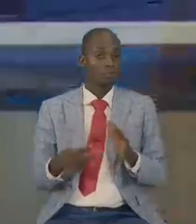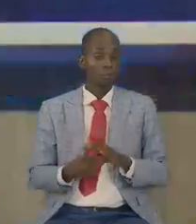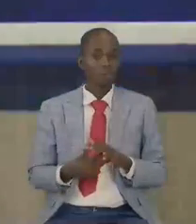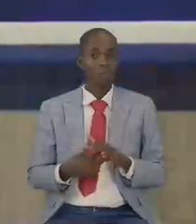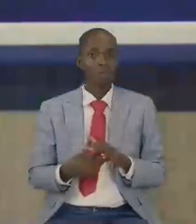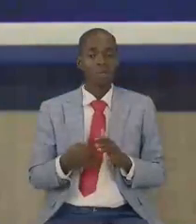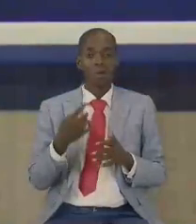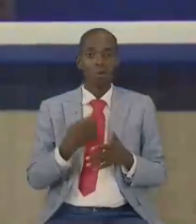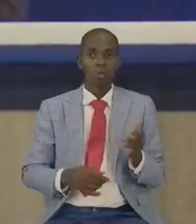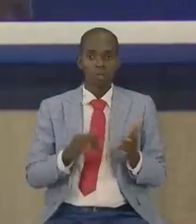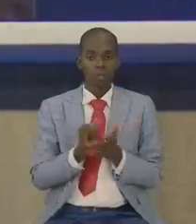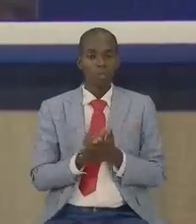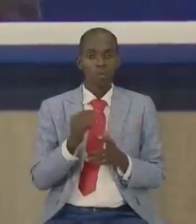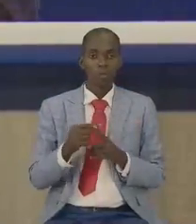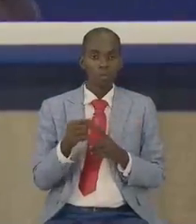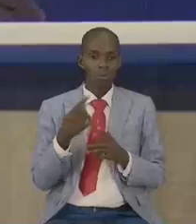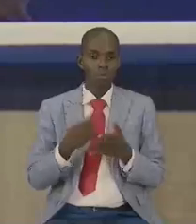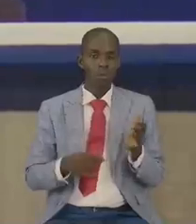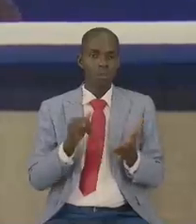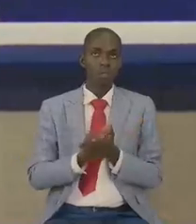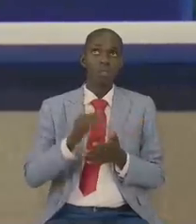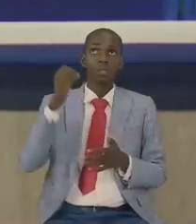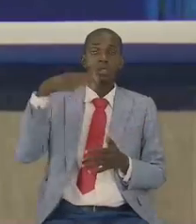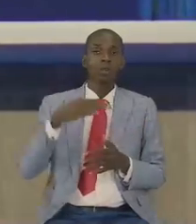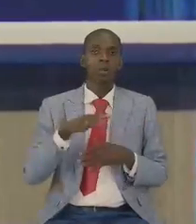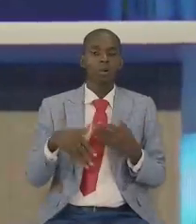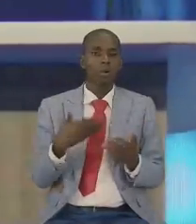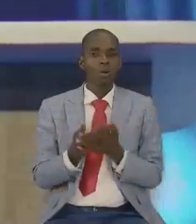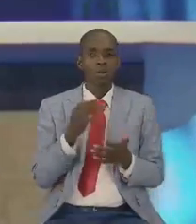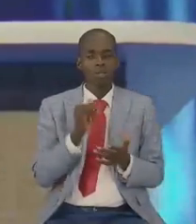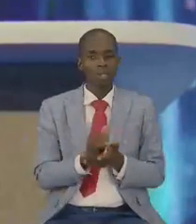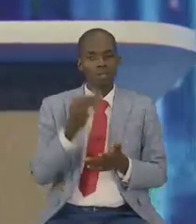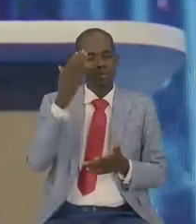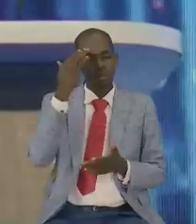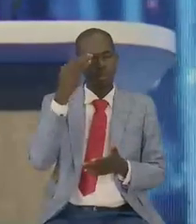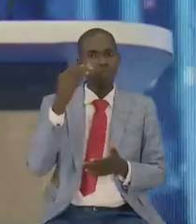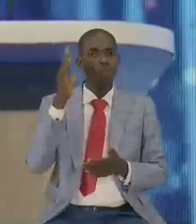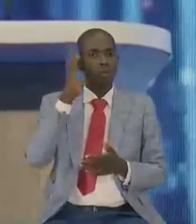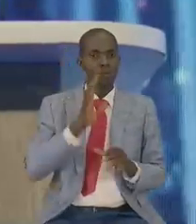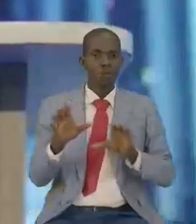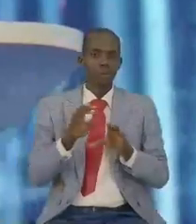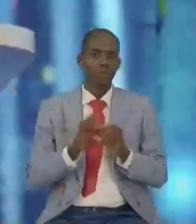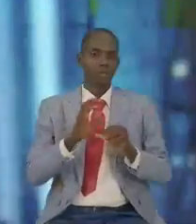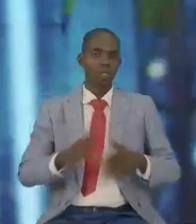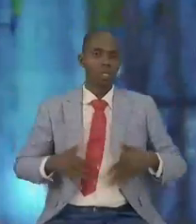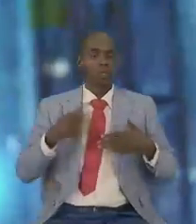parole, ce que cette lumière, ce que cette lampe, ce que cette connaissance fera dans ta vie.